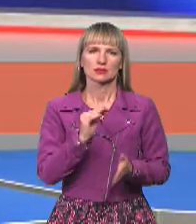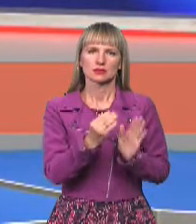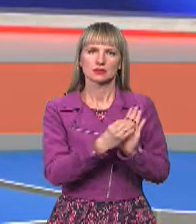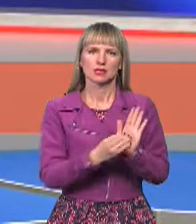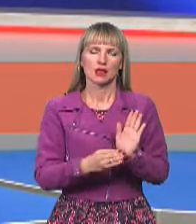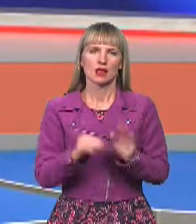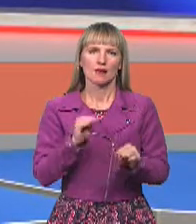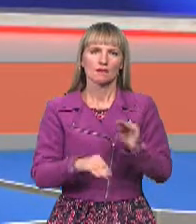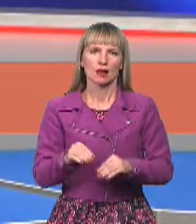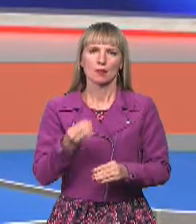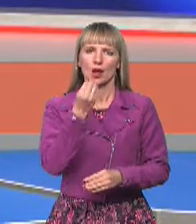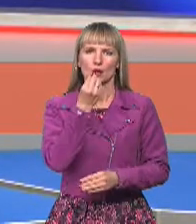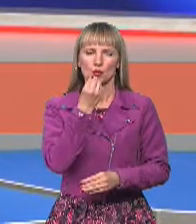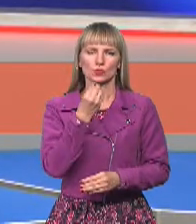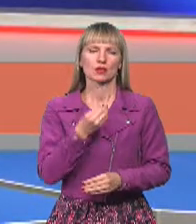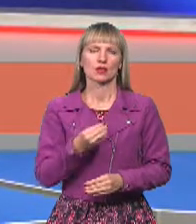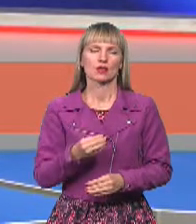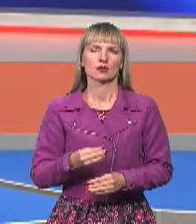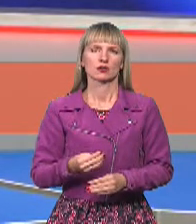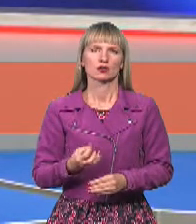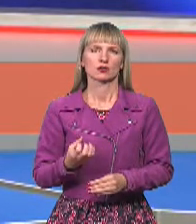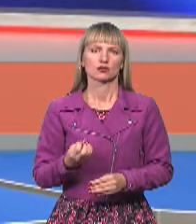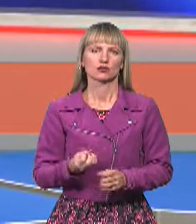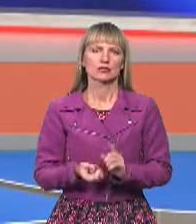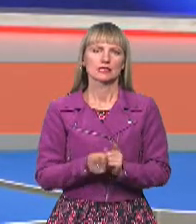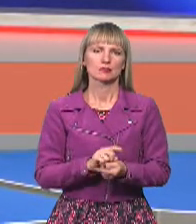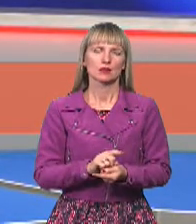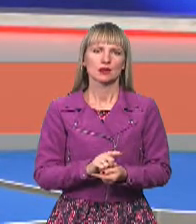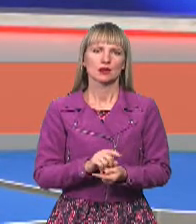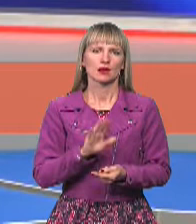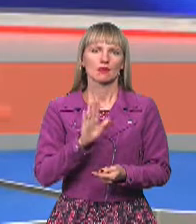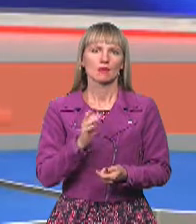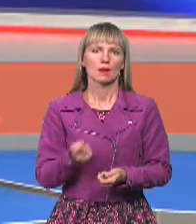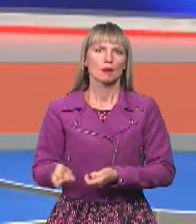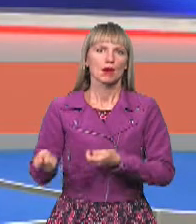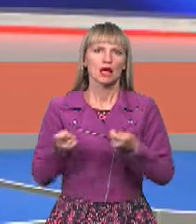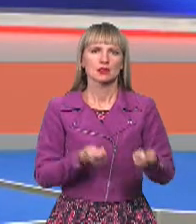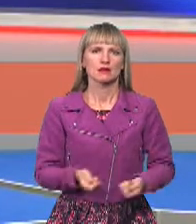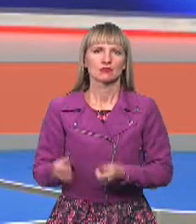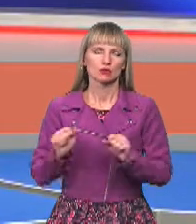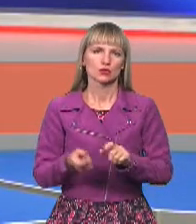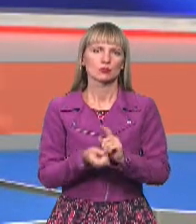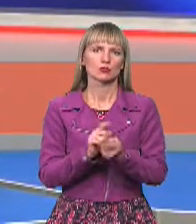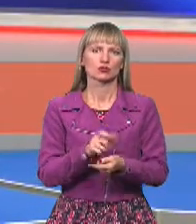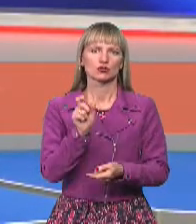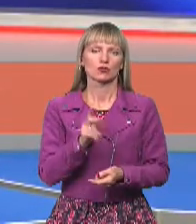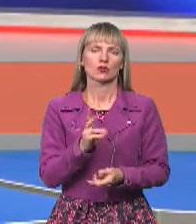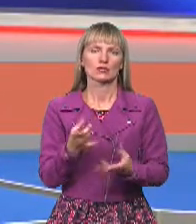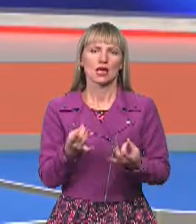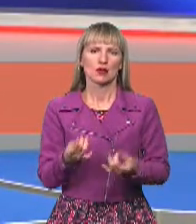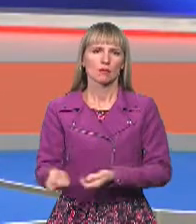продукта, изменения в поставщиках Тобто може змінитися поставщик сырья